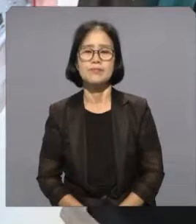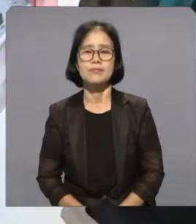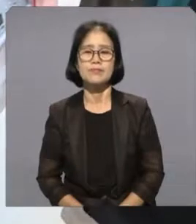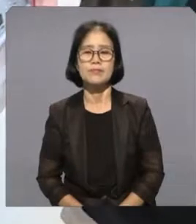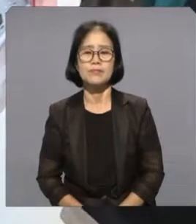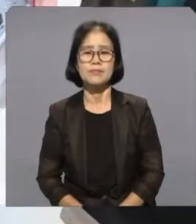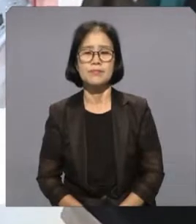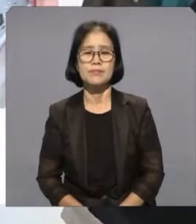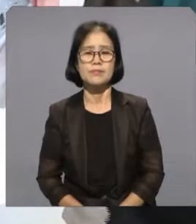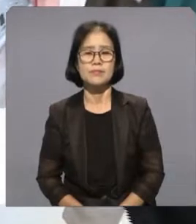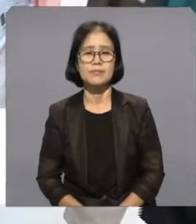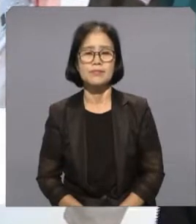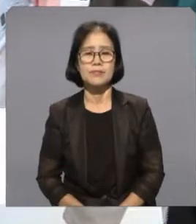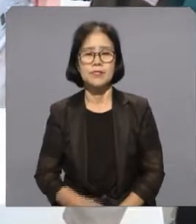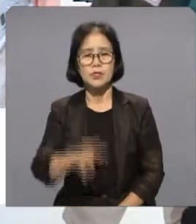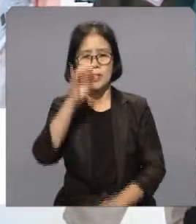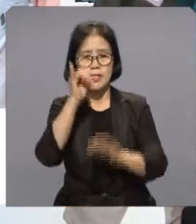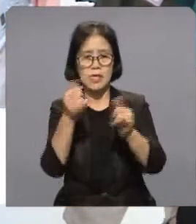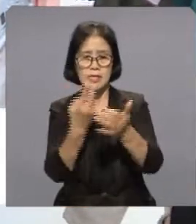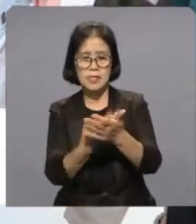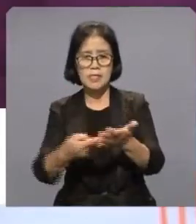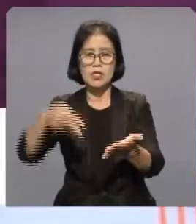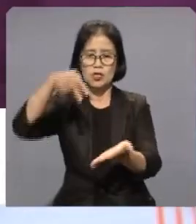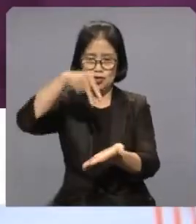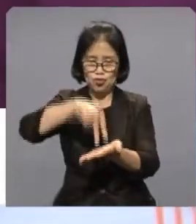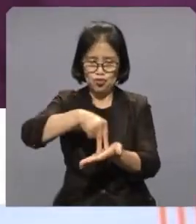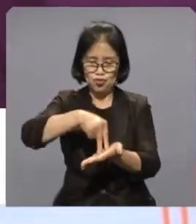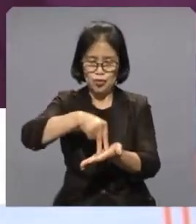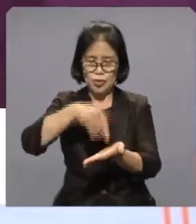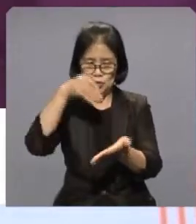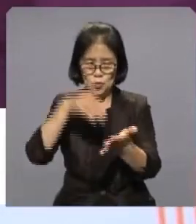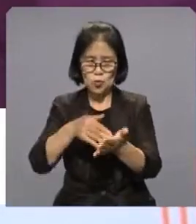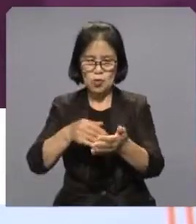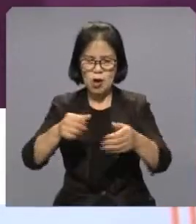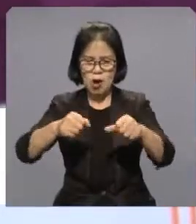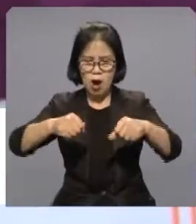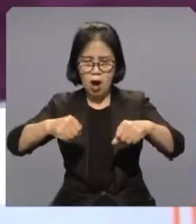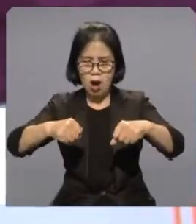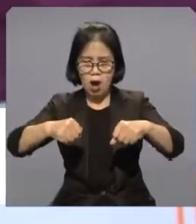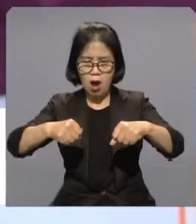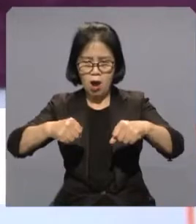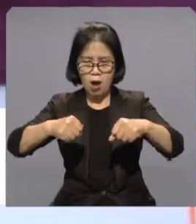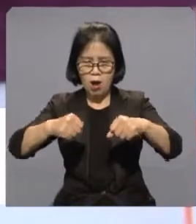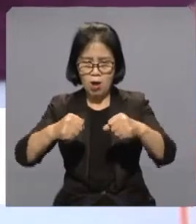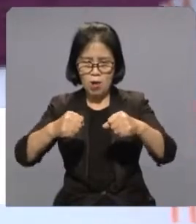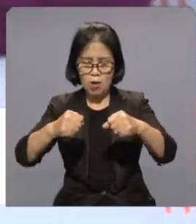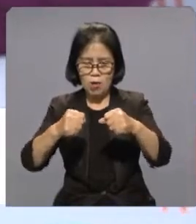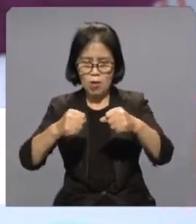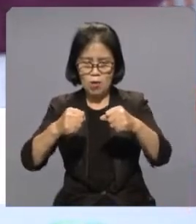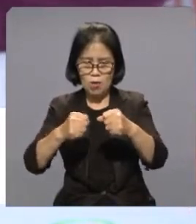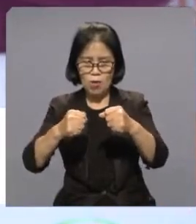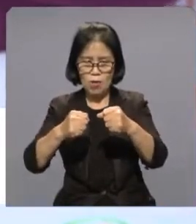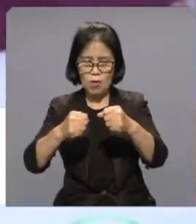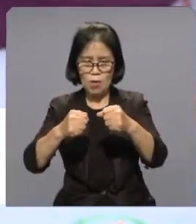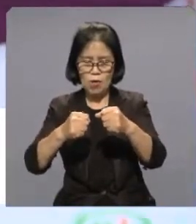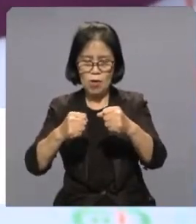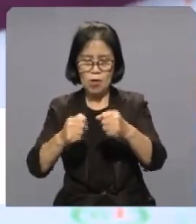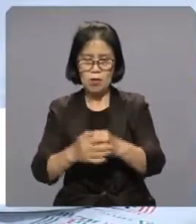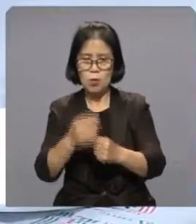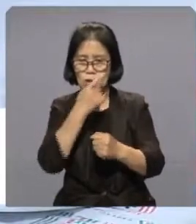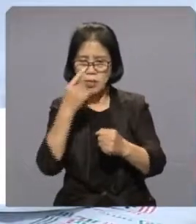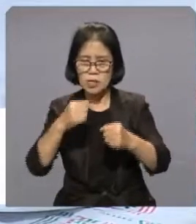And we do this little check check. Lift the person up. 사람을 들고 싶은데 환자를 들고 싶은데.